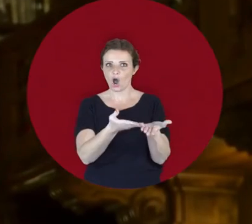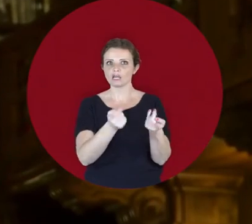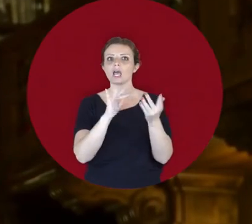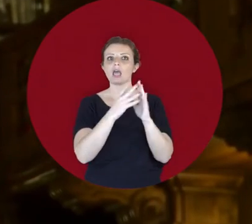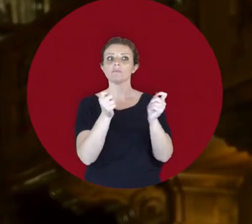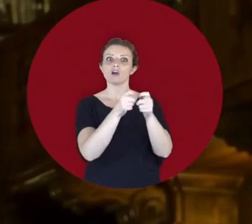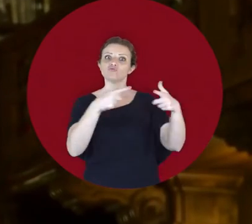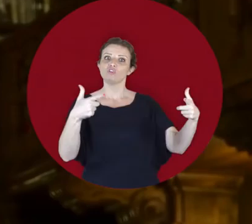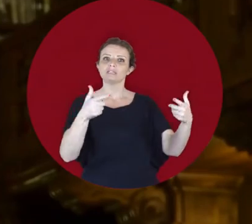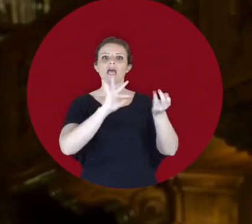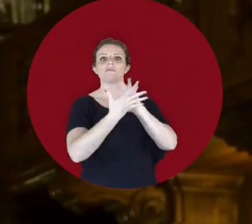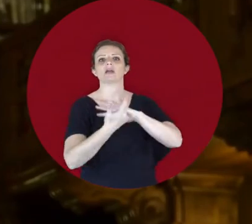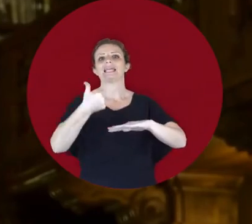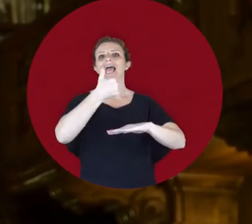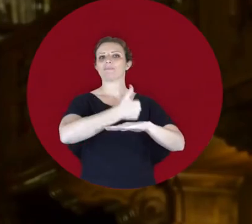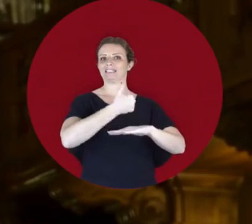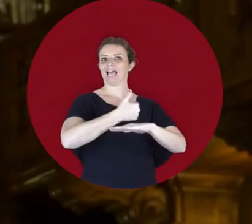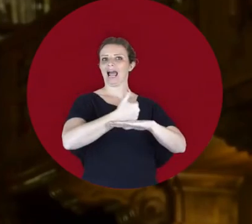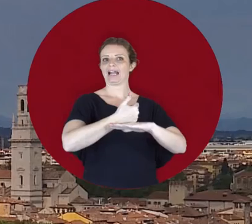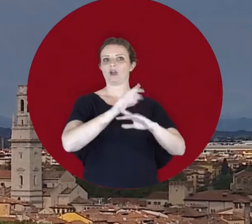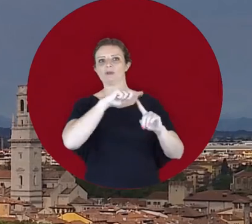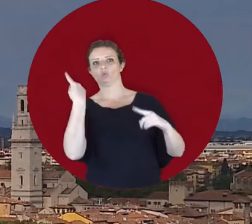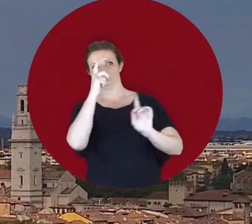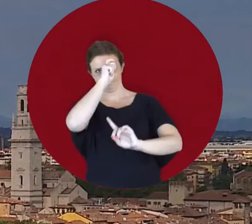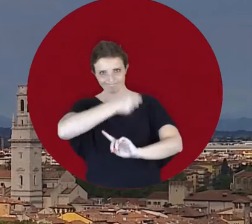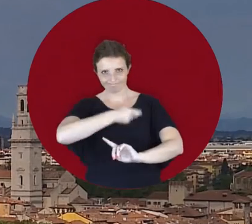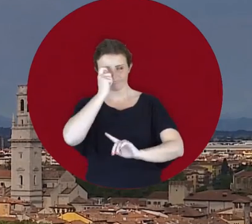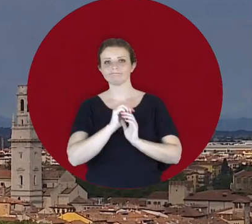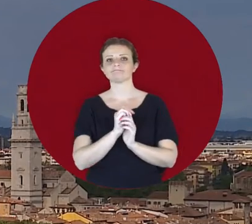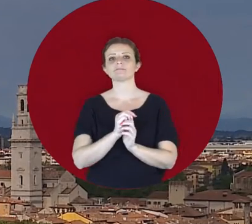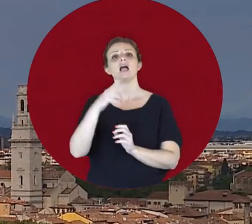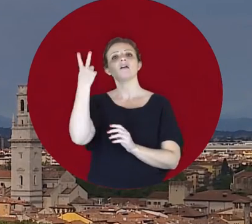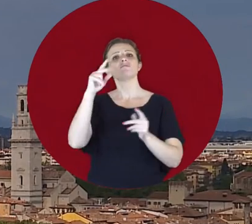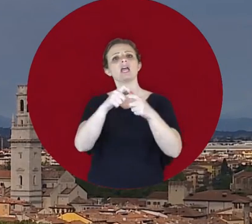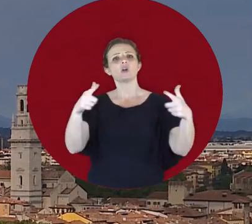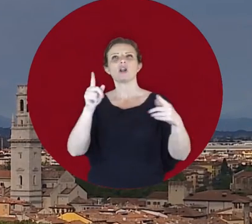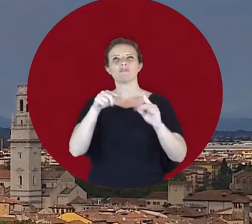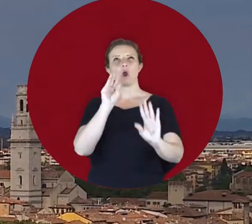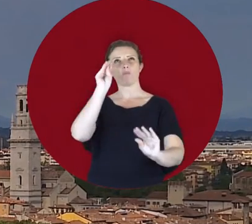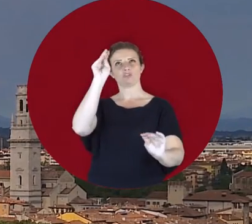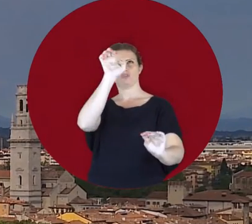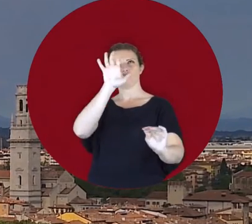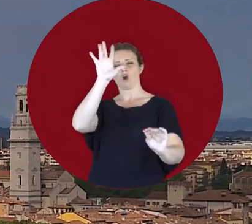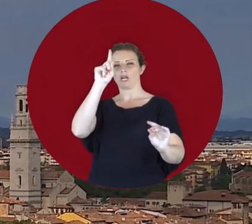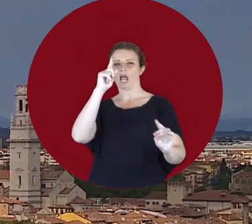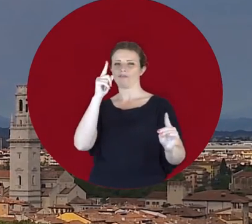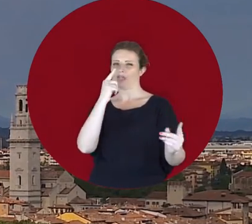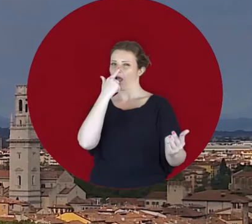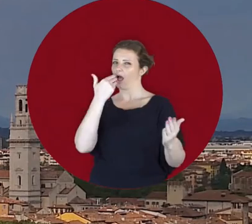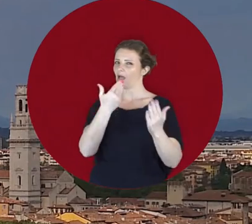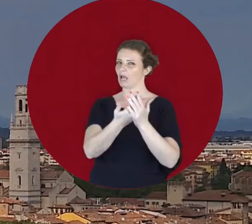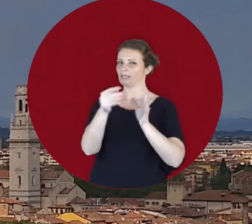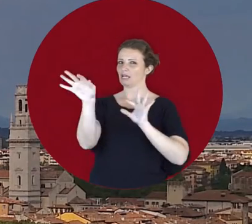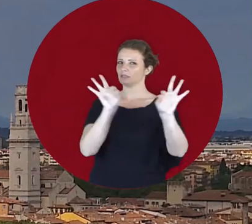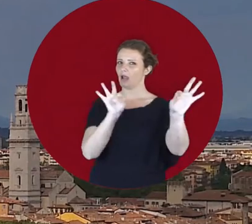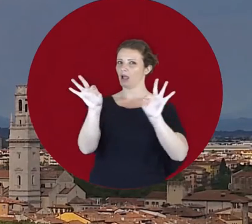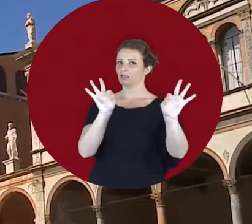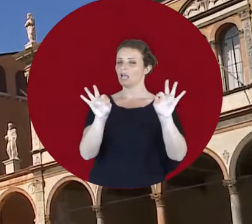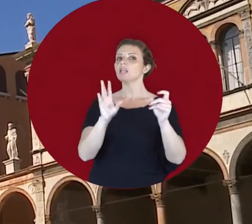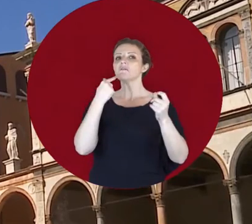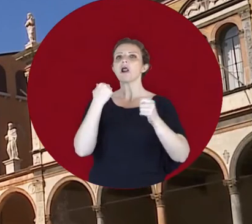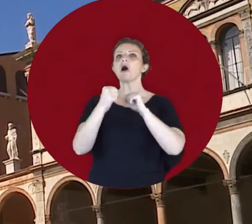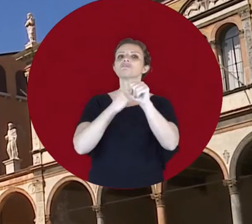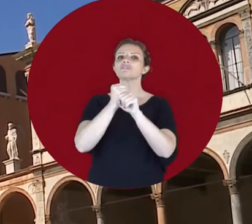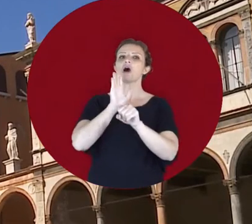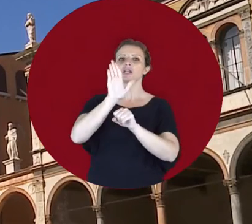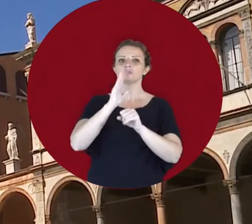fare di questa città in qualche maniera la capitale. Verona, anche per la sua posizione geografica, nel corso della sua storia